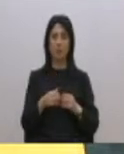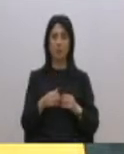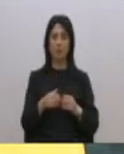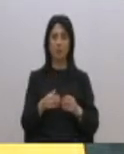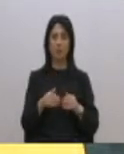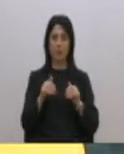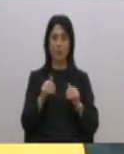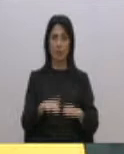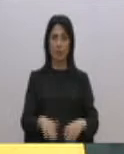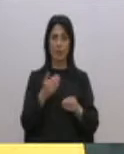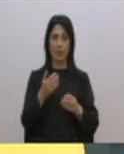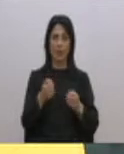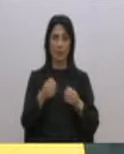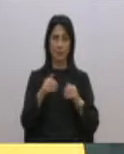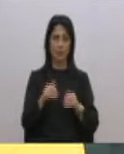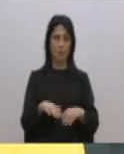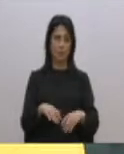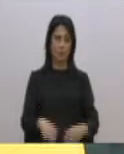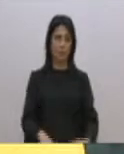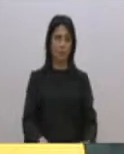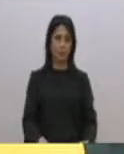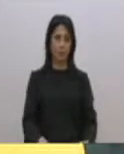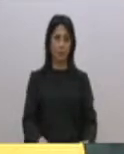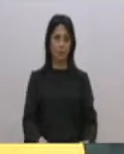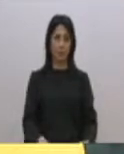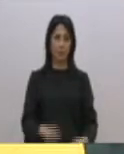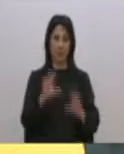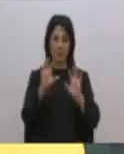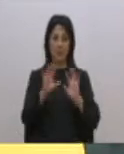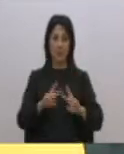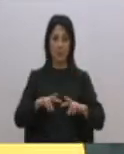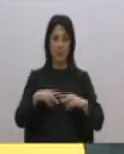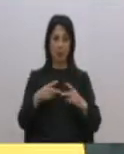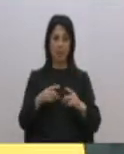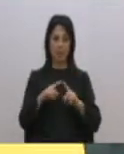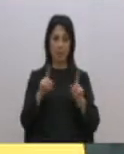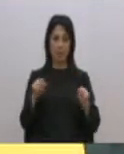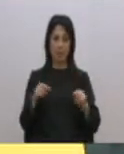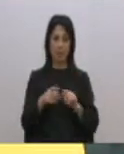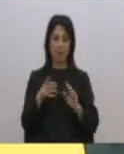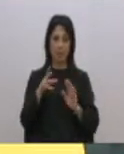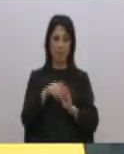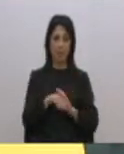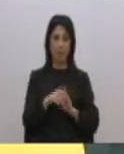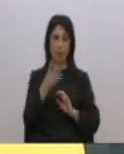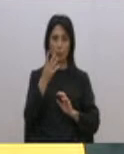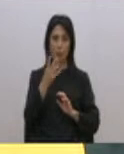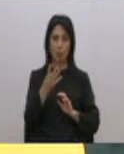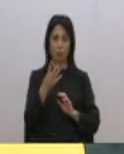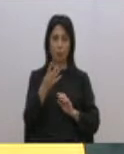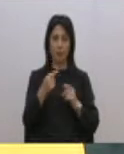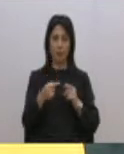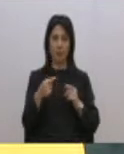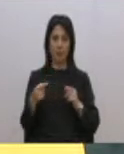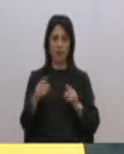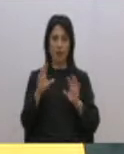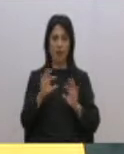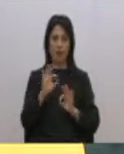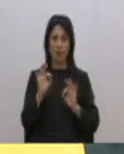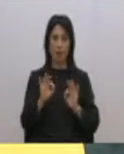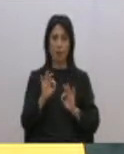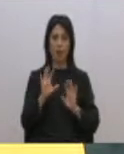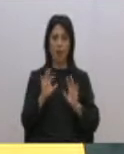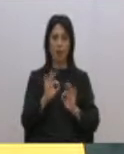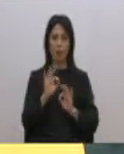Mire bulgada, mire bulgada, ce poate le va, sa